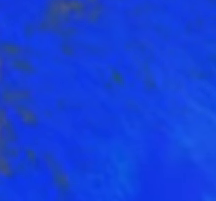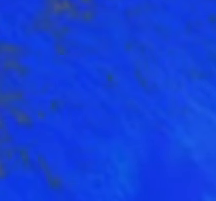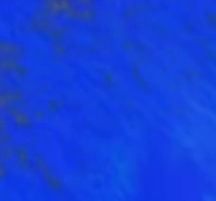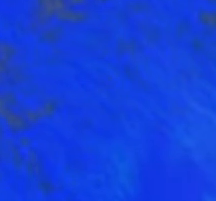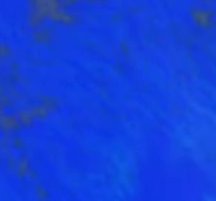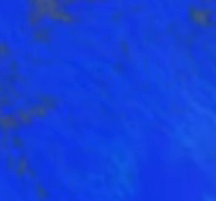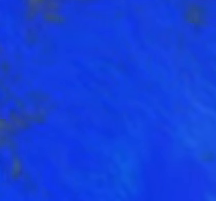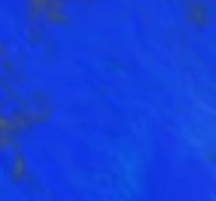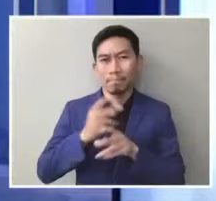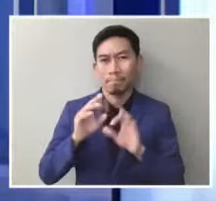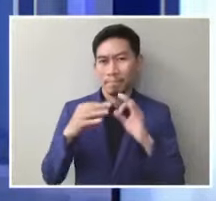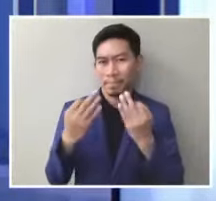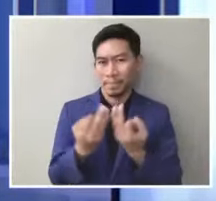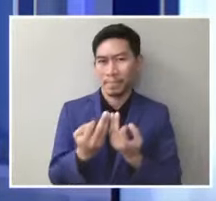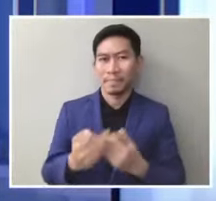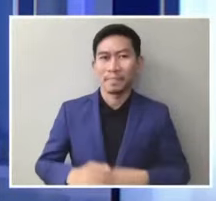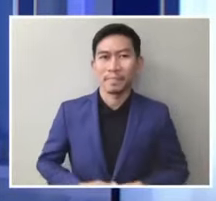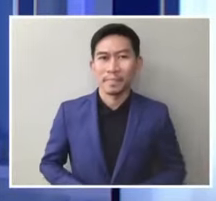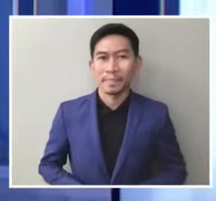pamilya.